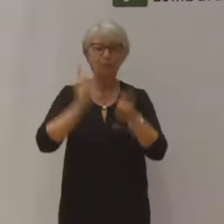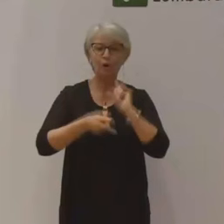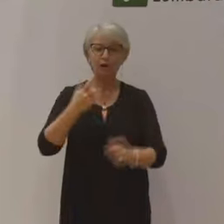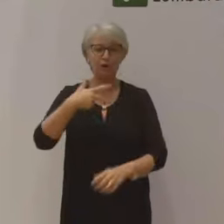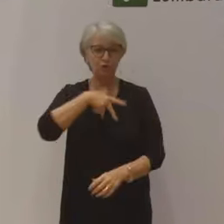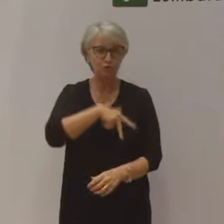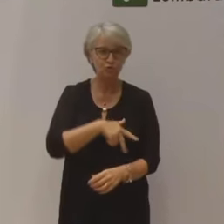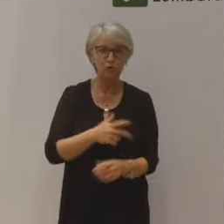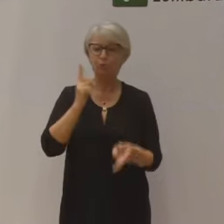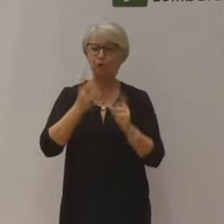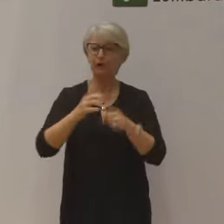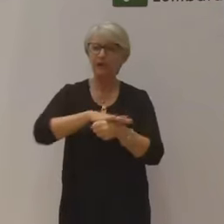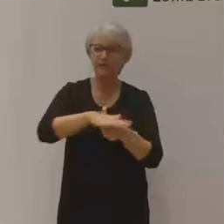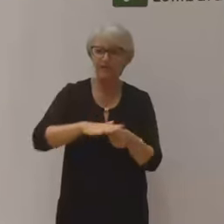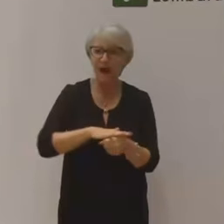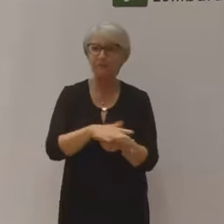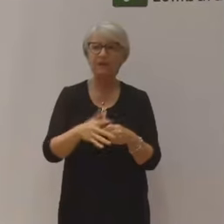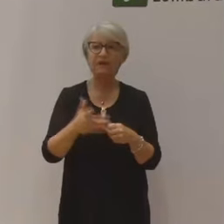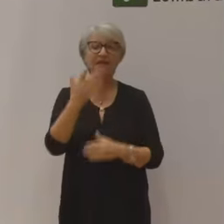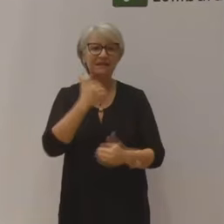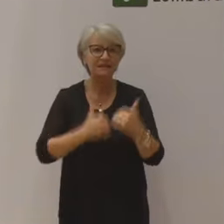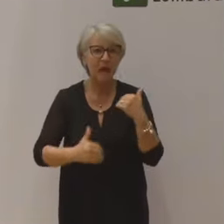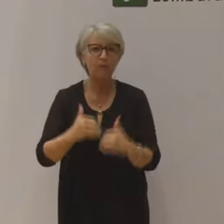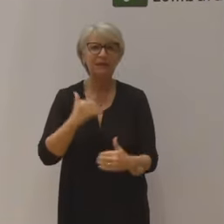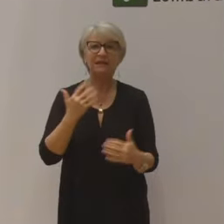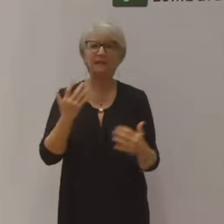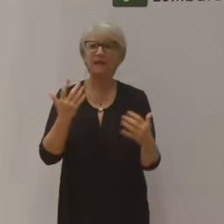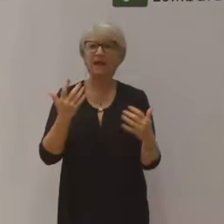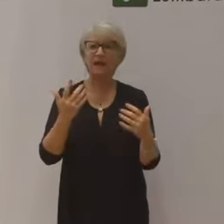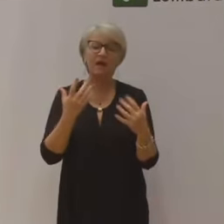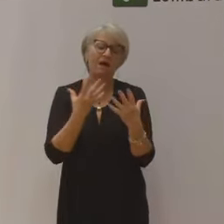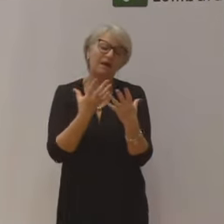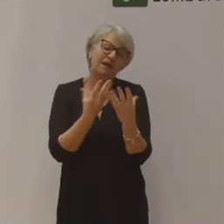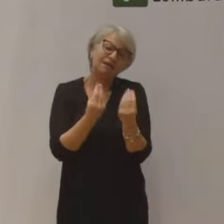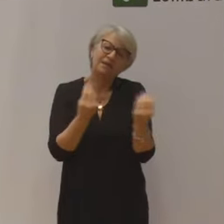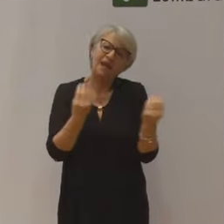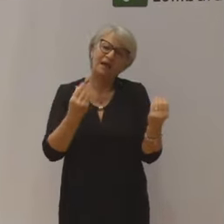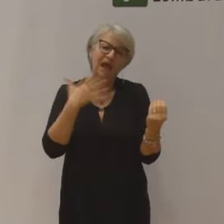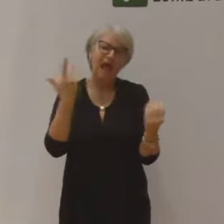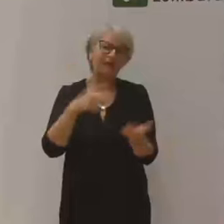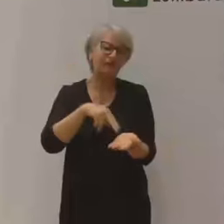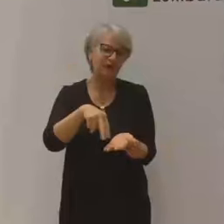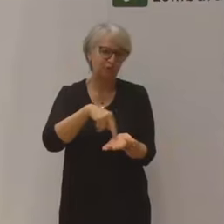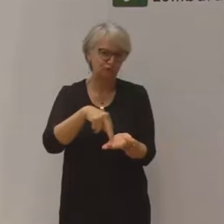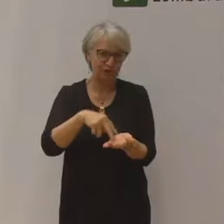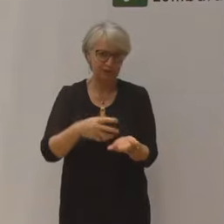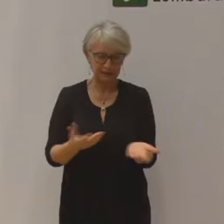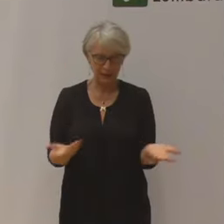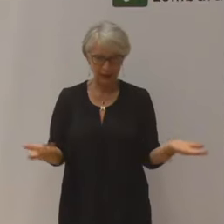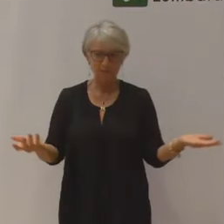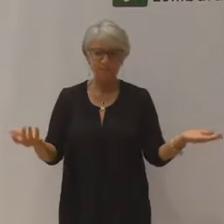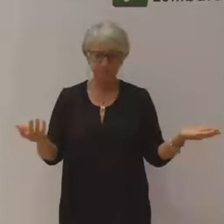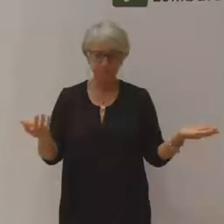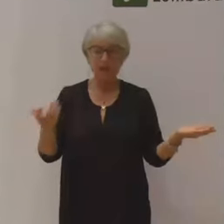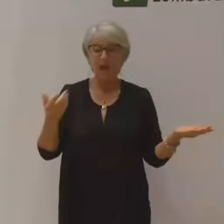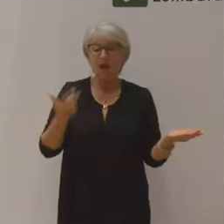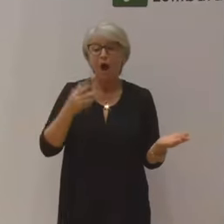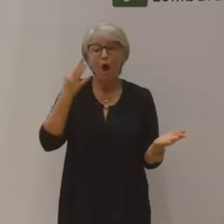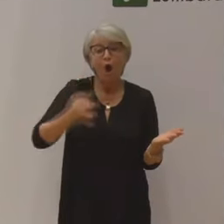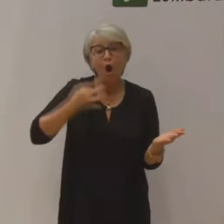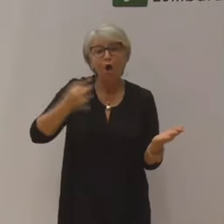sociali, di politiche della famiglia, di disabilità, e di tante altre fragilità, insomma, si trova